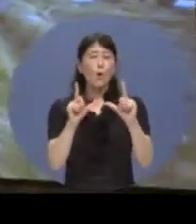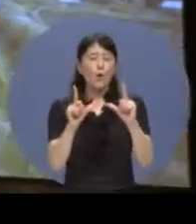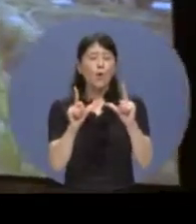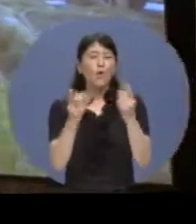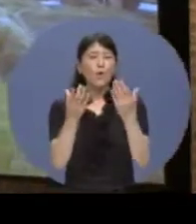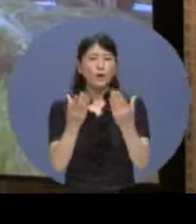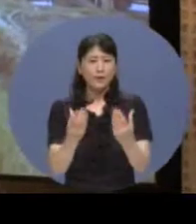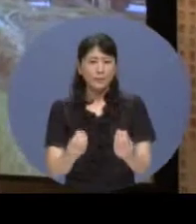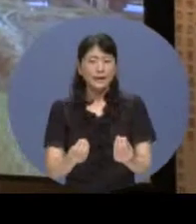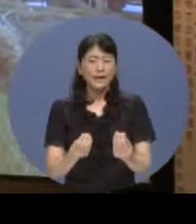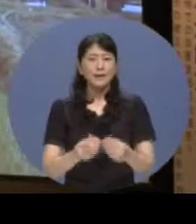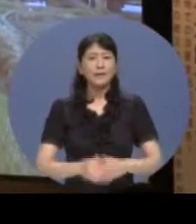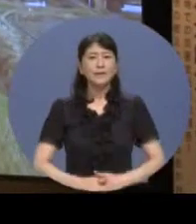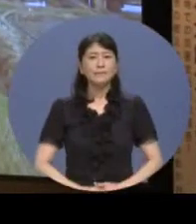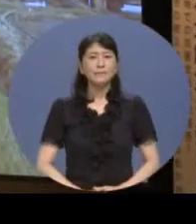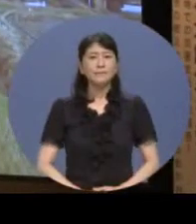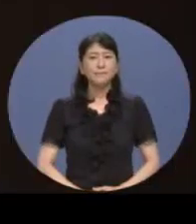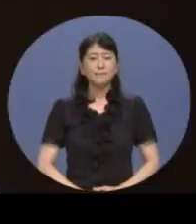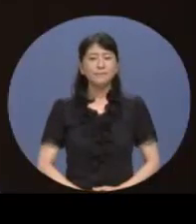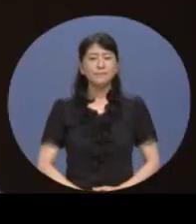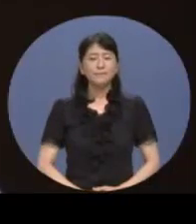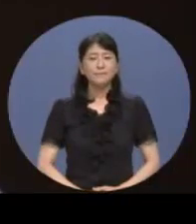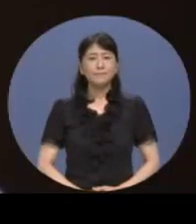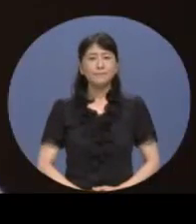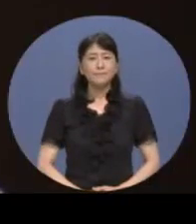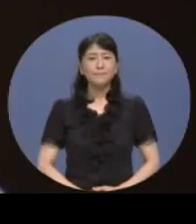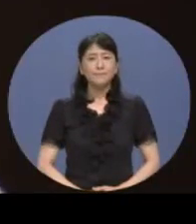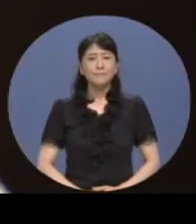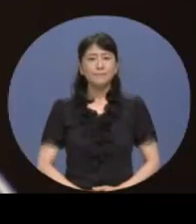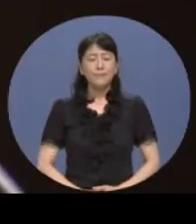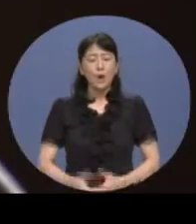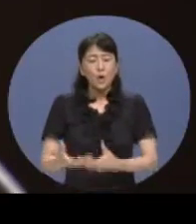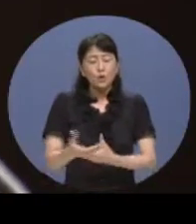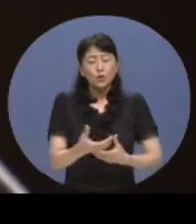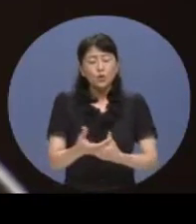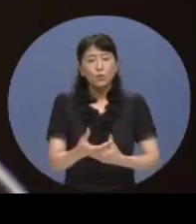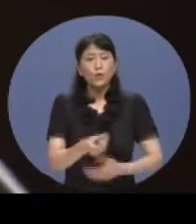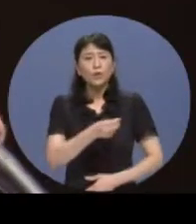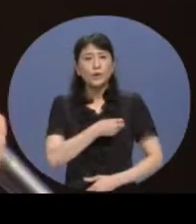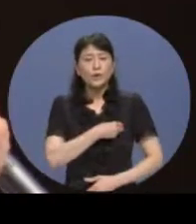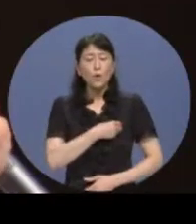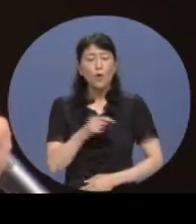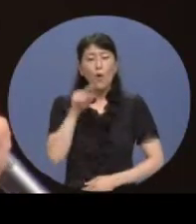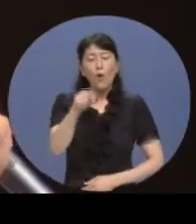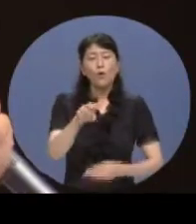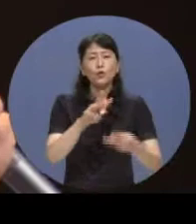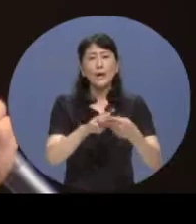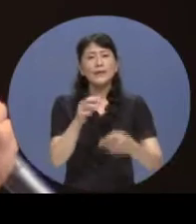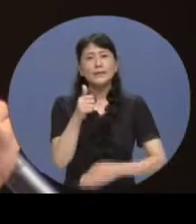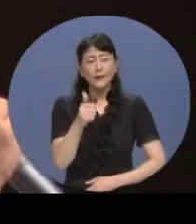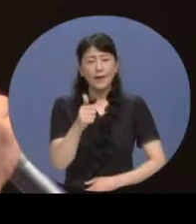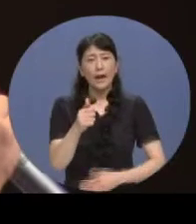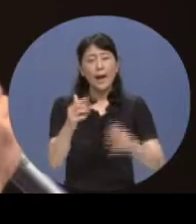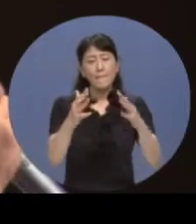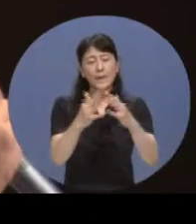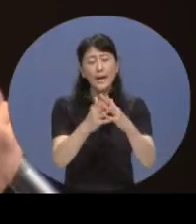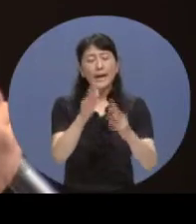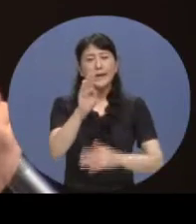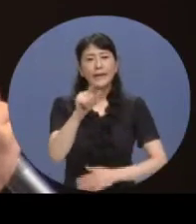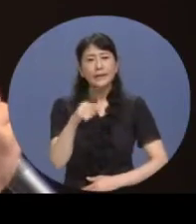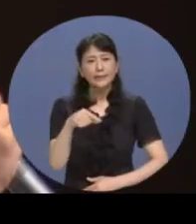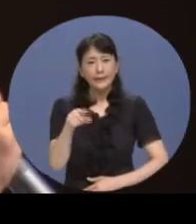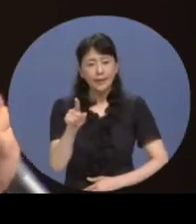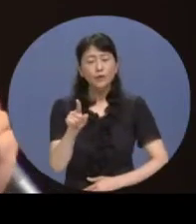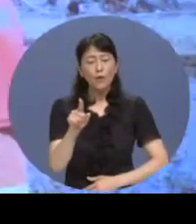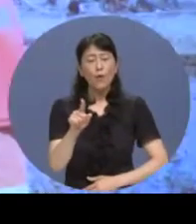活動報告が行われました。消防職員の奥田さんは、宮城県山本町